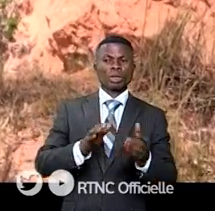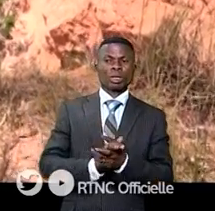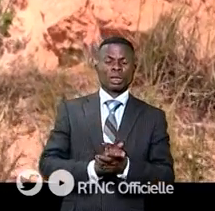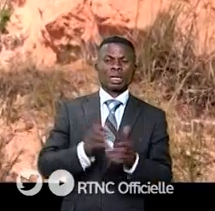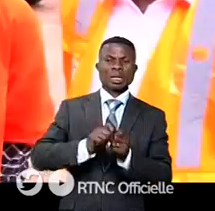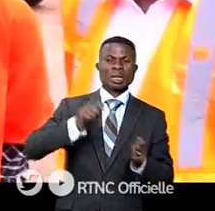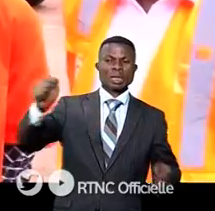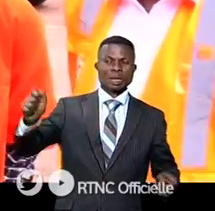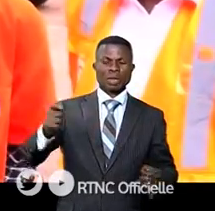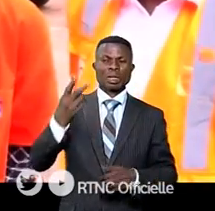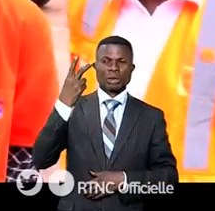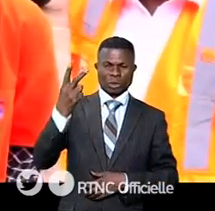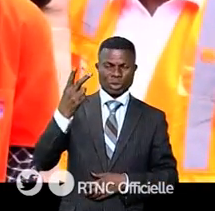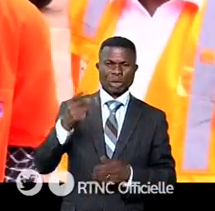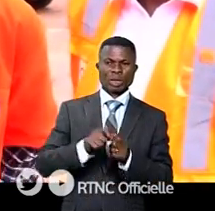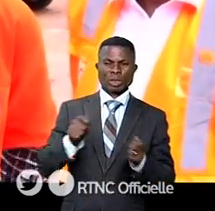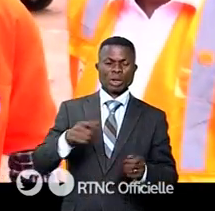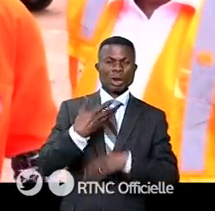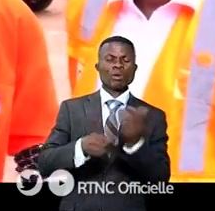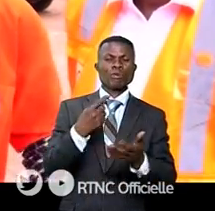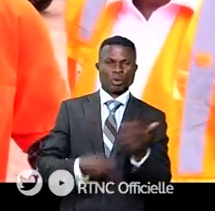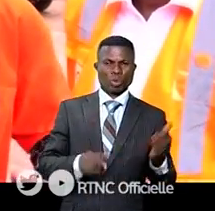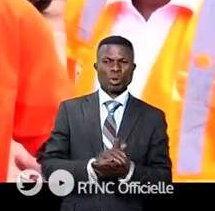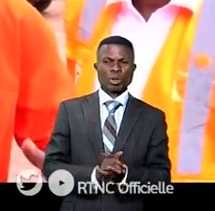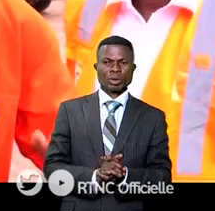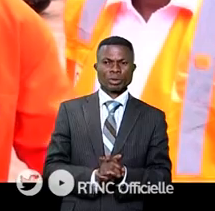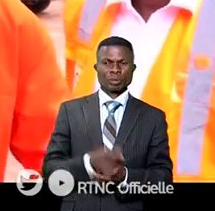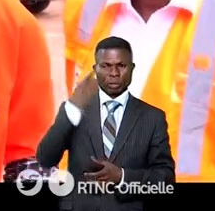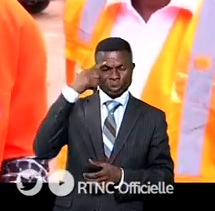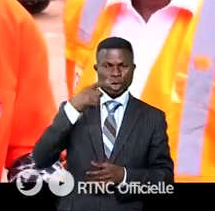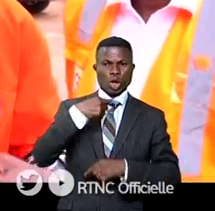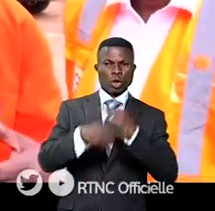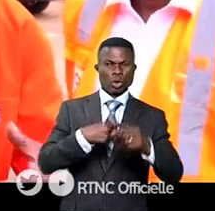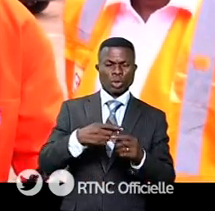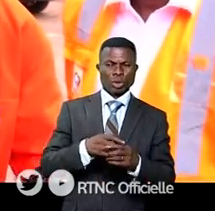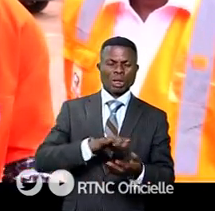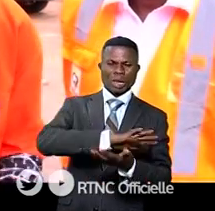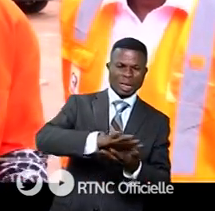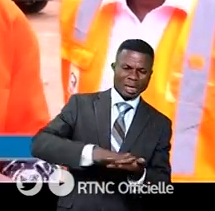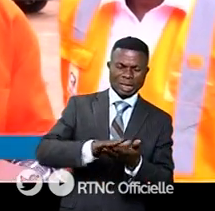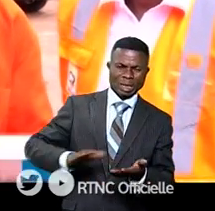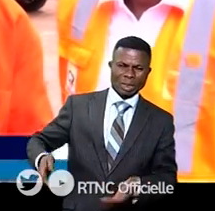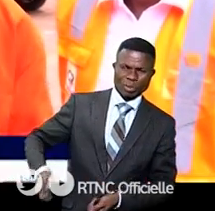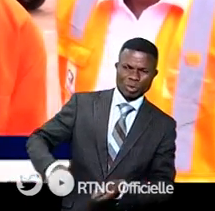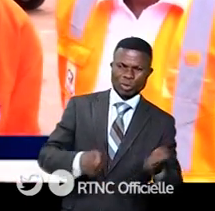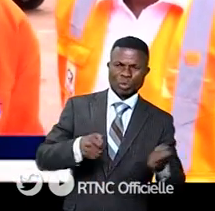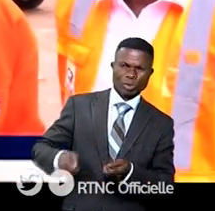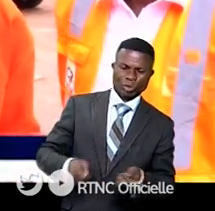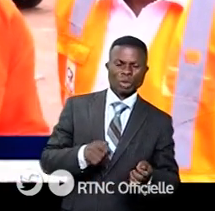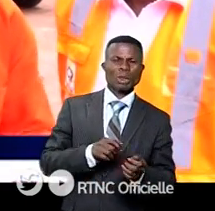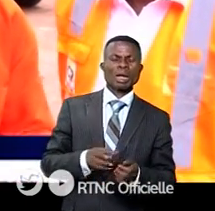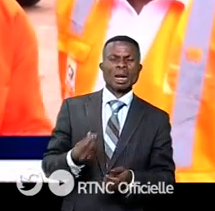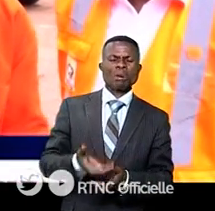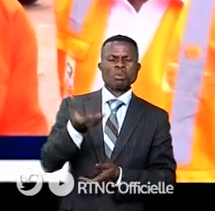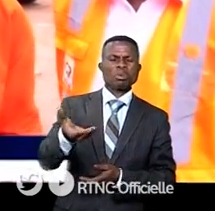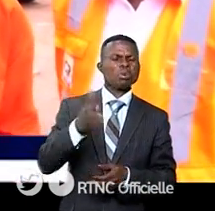2 km. Et ce que nous voulons faire aurait d'aller commencer à remblayer, mettre beaucoup d'argent là-dedans, ça